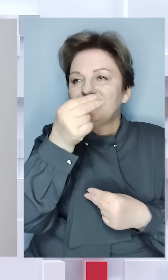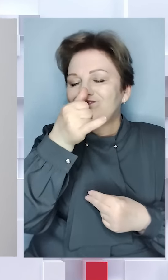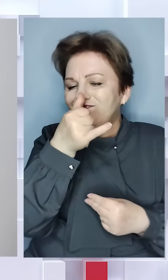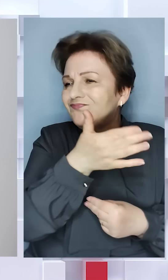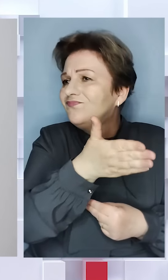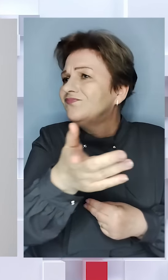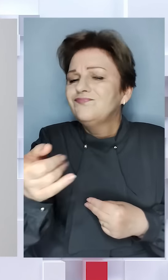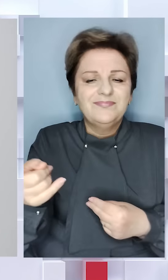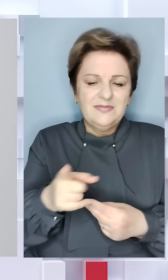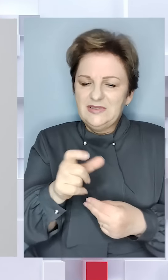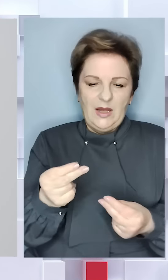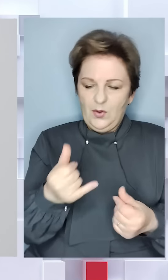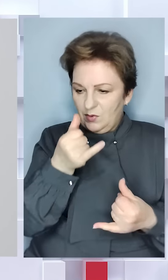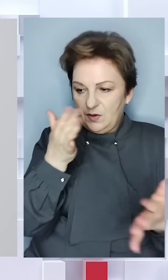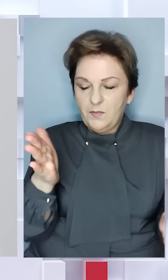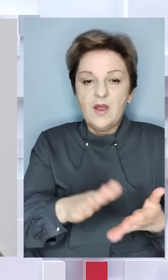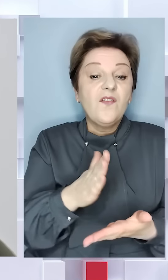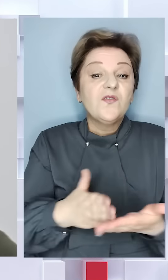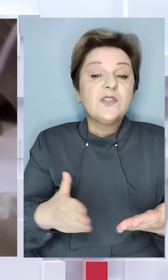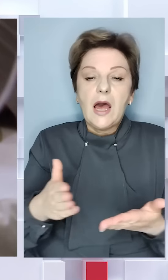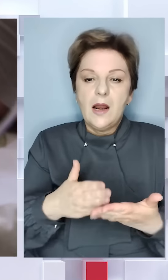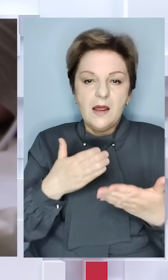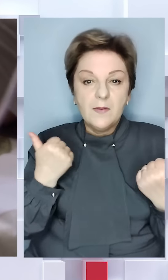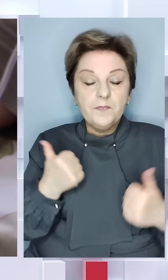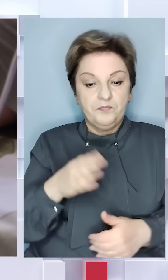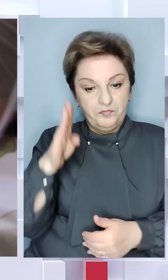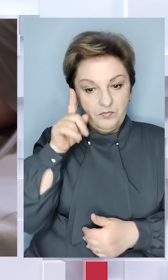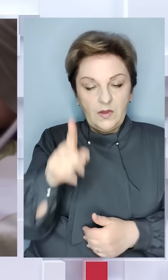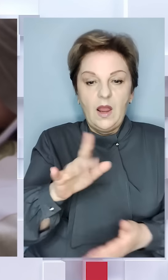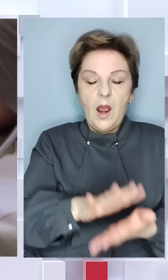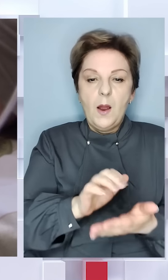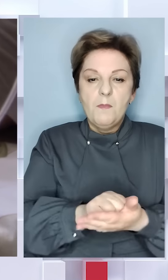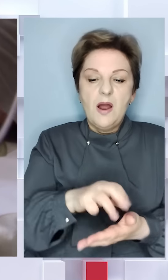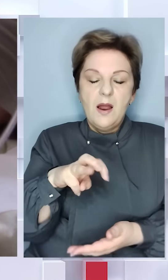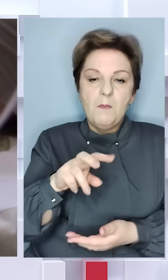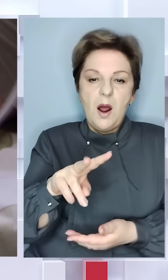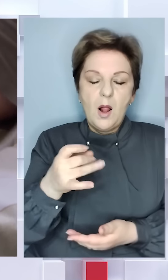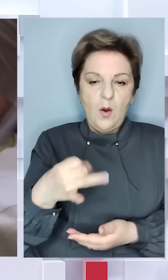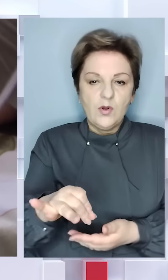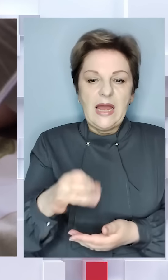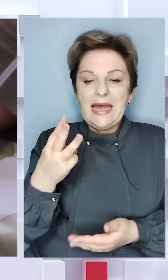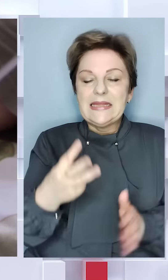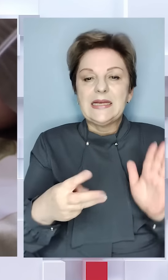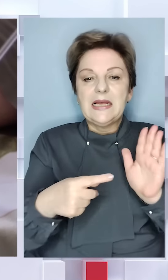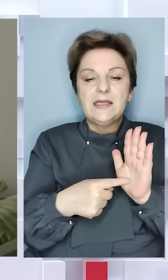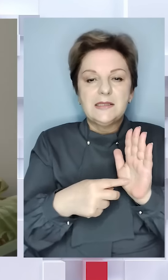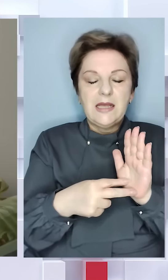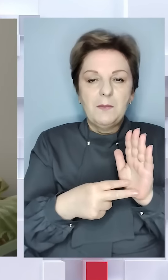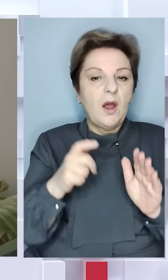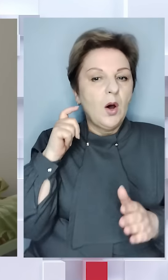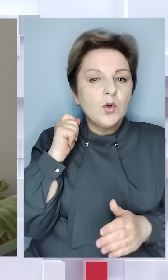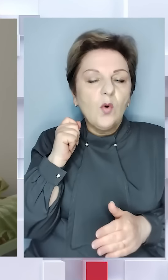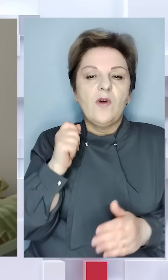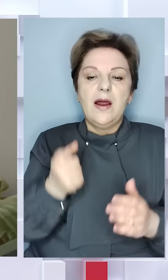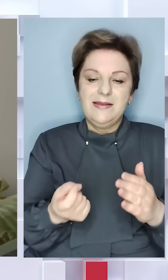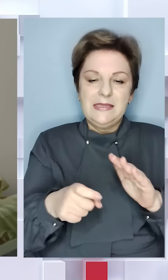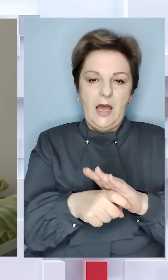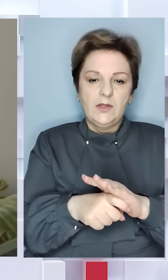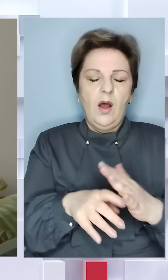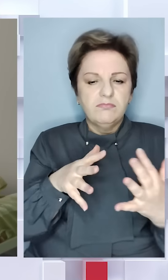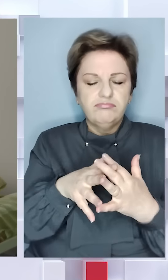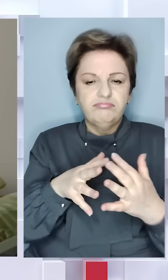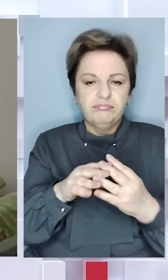ні за які гроші, їх взагалі немає. Ігнату на позивний Малой, 37 років, сам з Донеччини, воює уже 10-й рік.